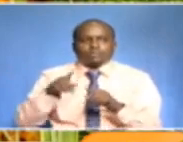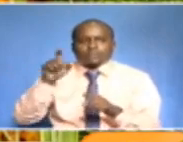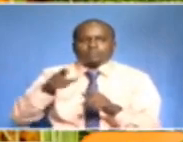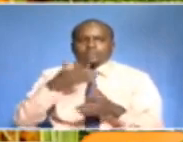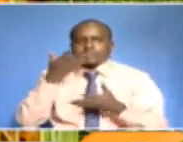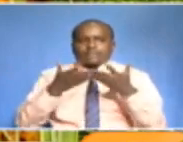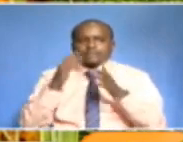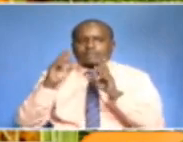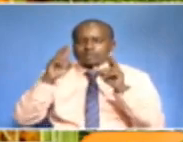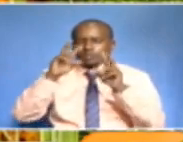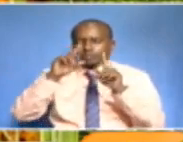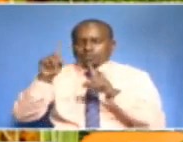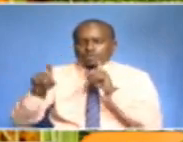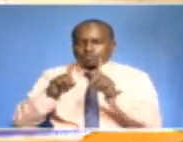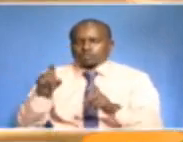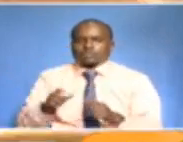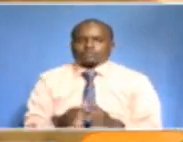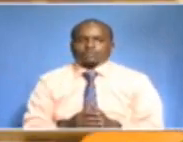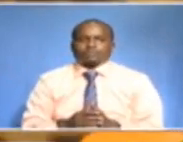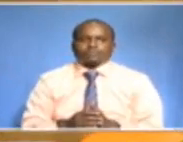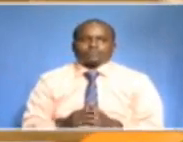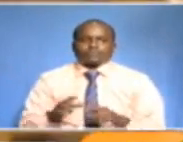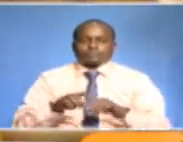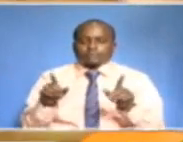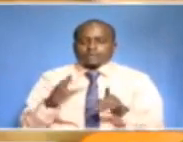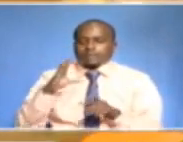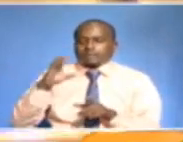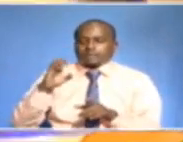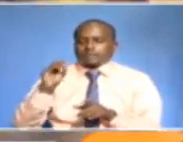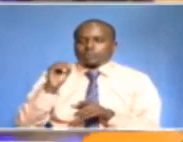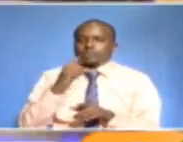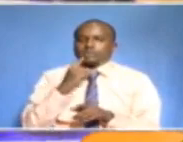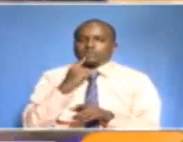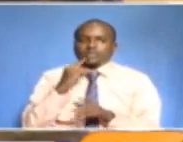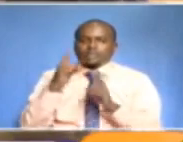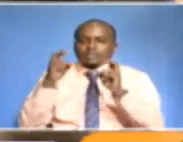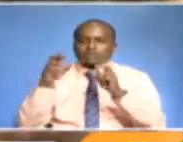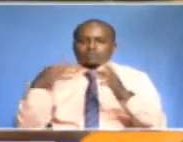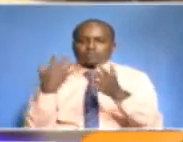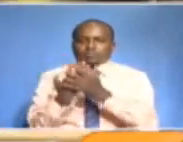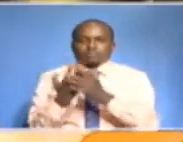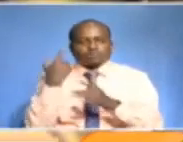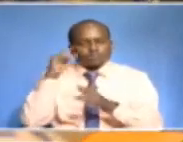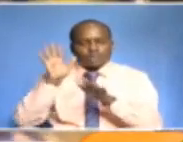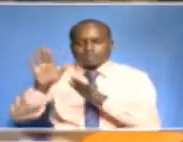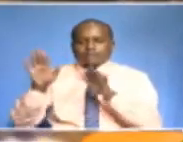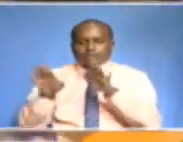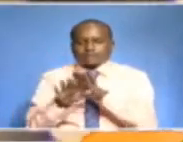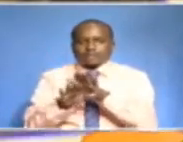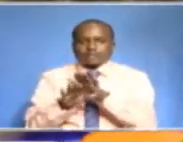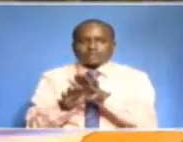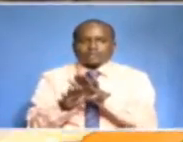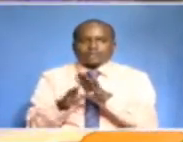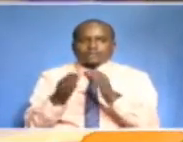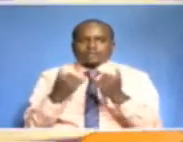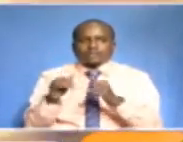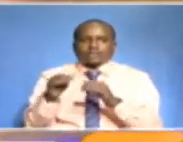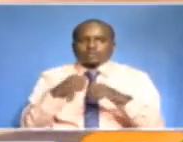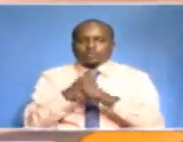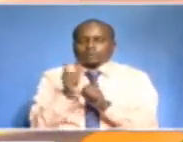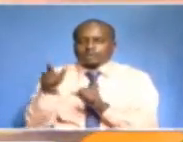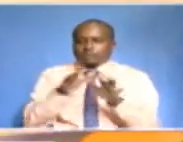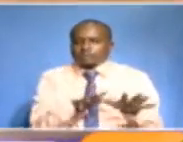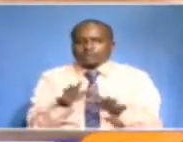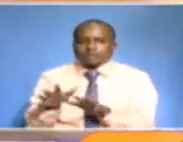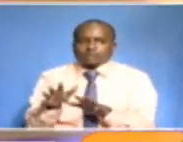ambay Imet na hiyo ait hata hiyo Chila amai kisa cha kutia mboni kwa MSI Wake ni njama ya kua kumanga na